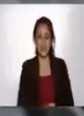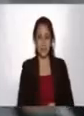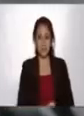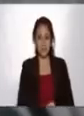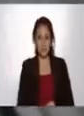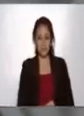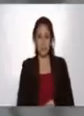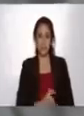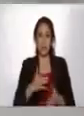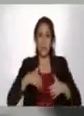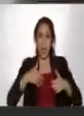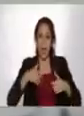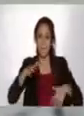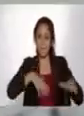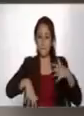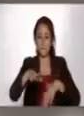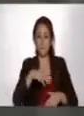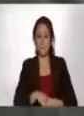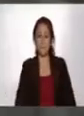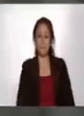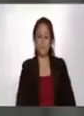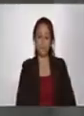وتلعب مع اولاد اخواتي.